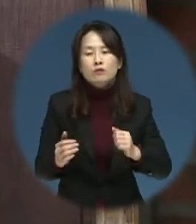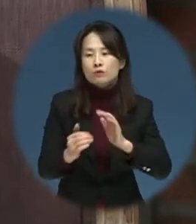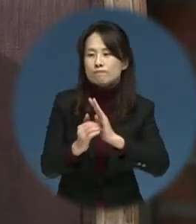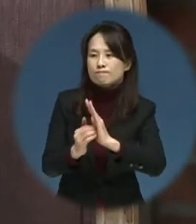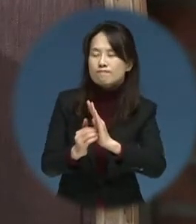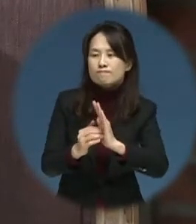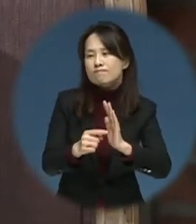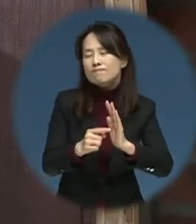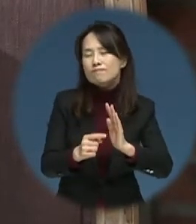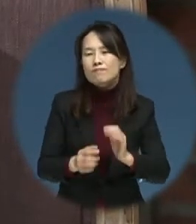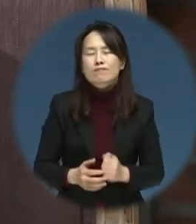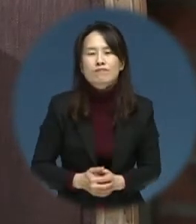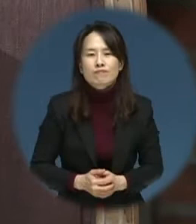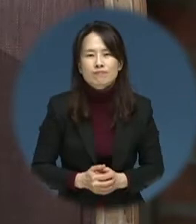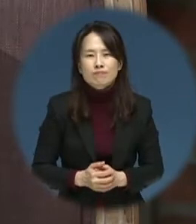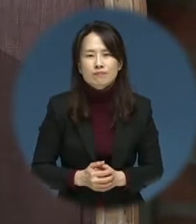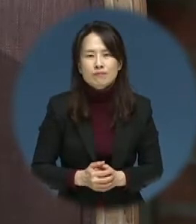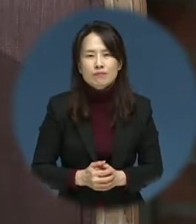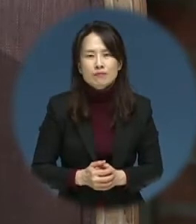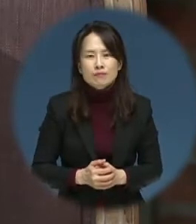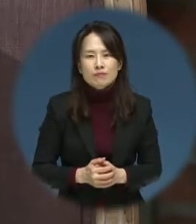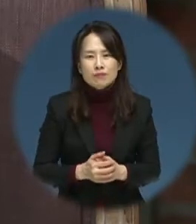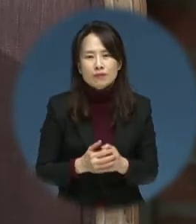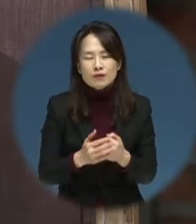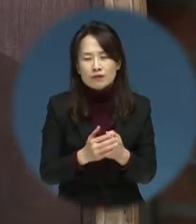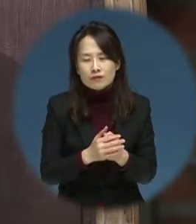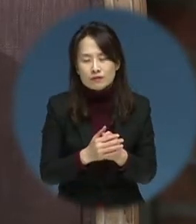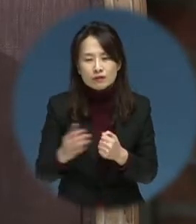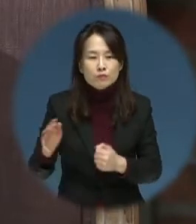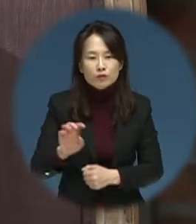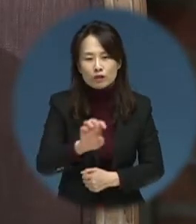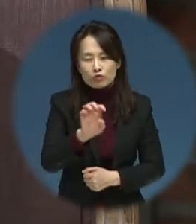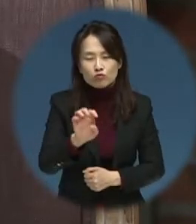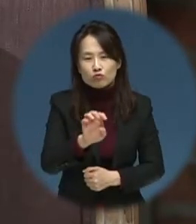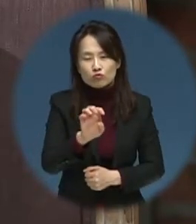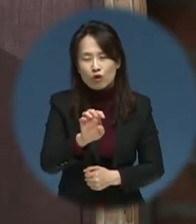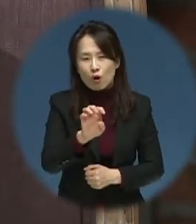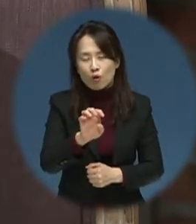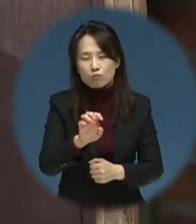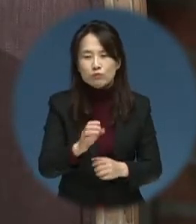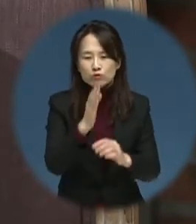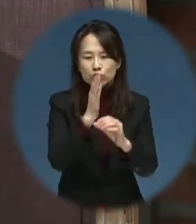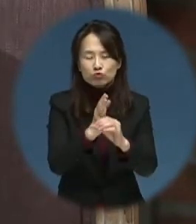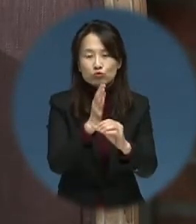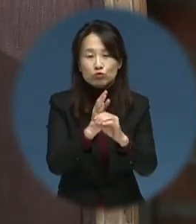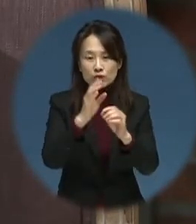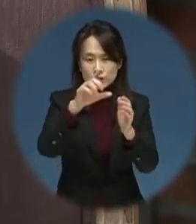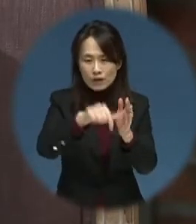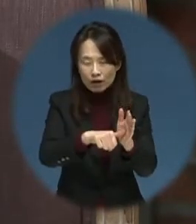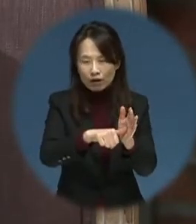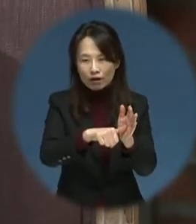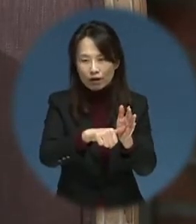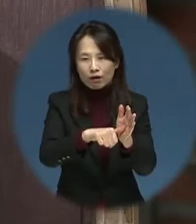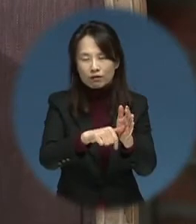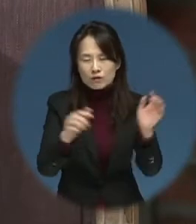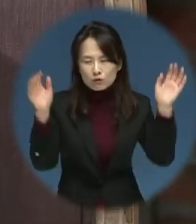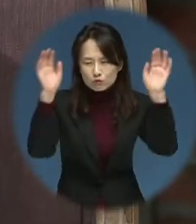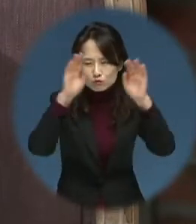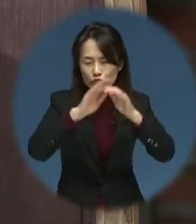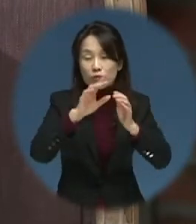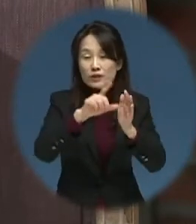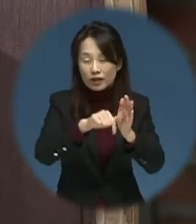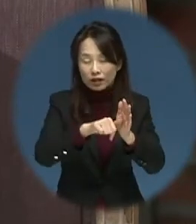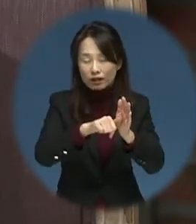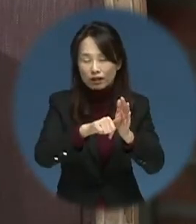역사에서는 정말 이거는 공포와 치욕과 모멸의 극점이었지만 예. 이슬람에게는 정복과 환희의 그렇죠.